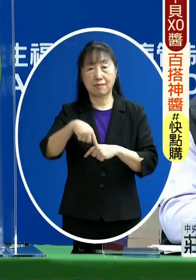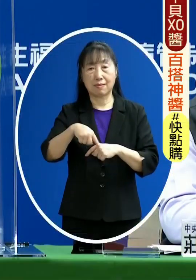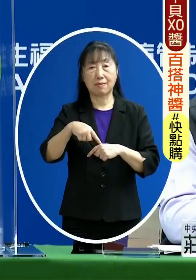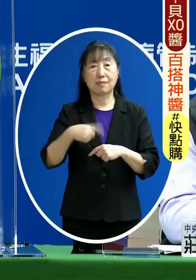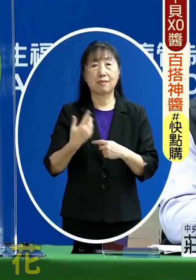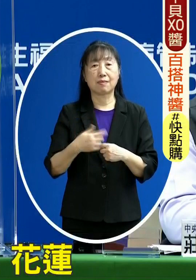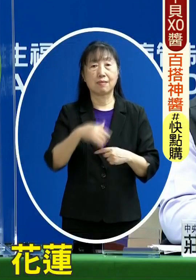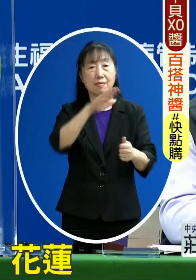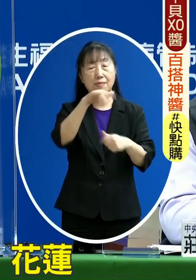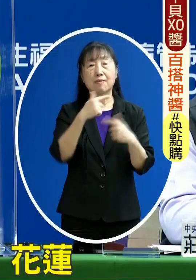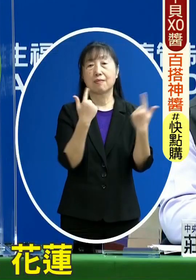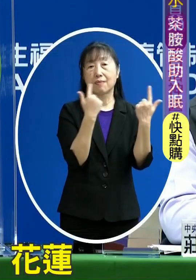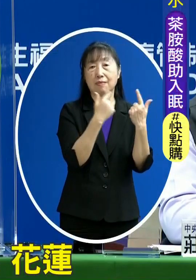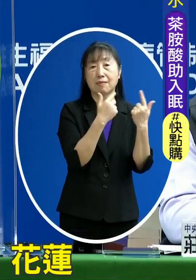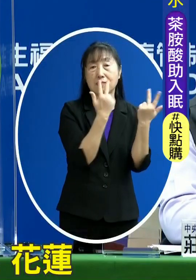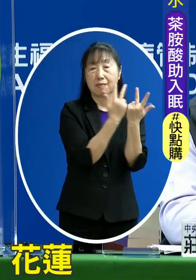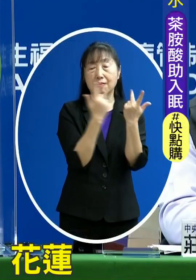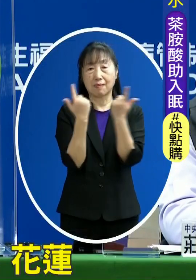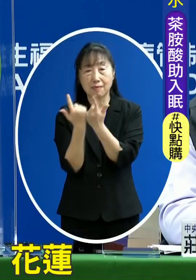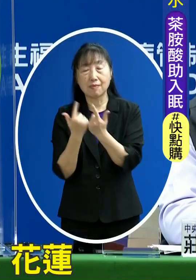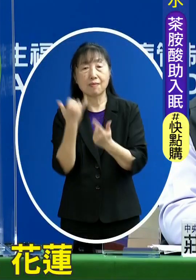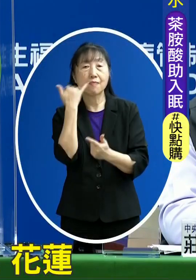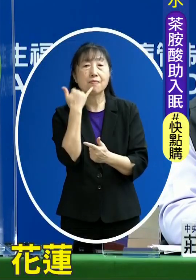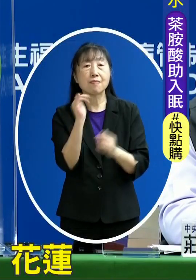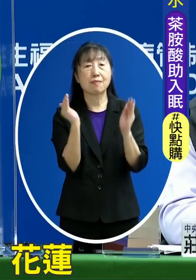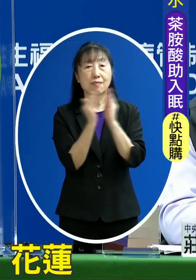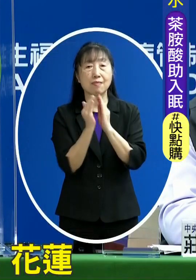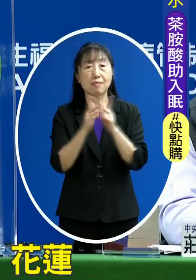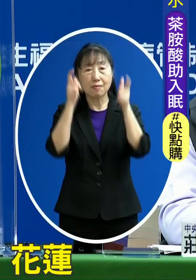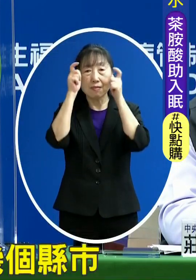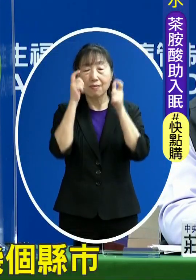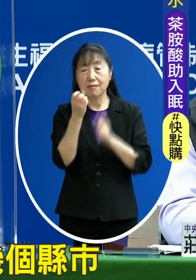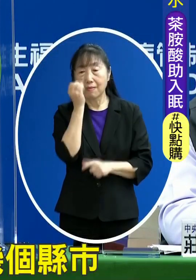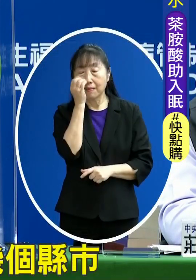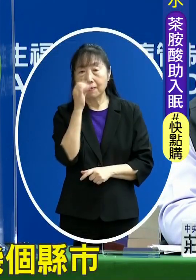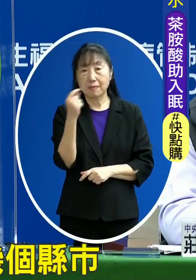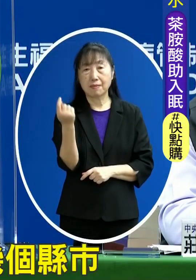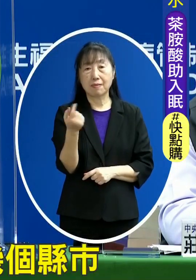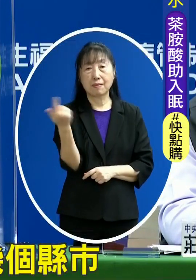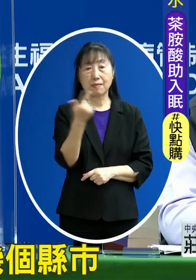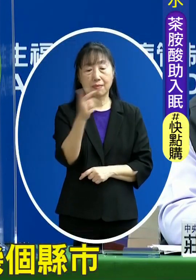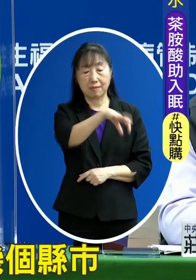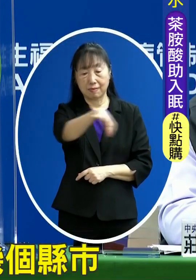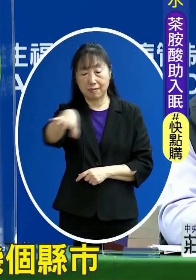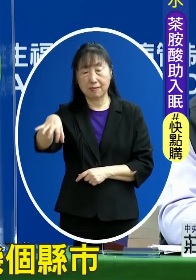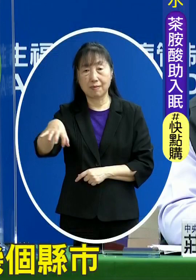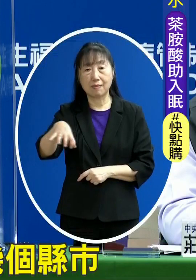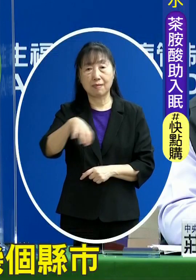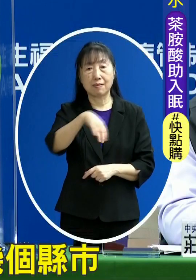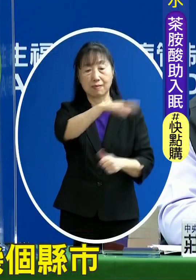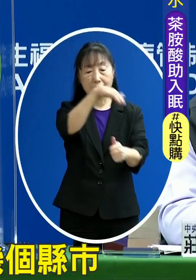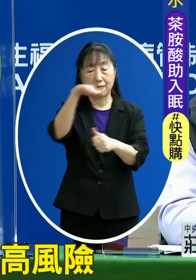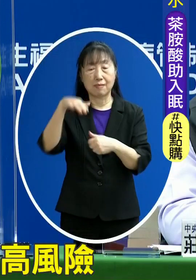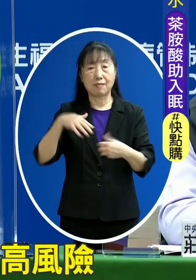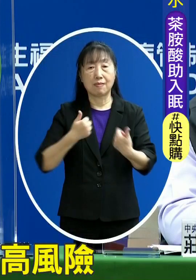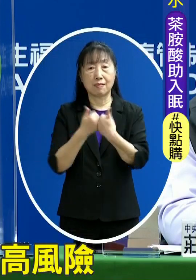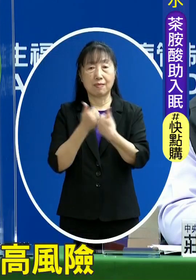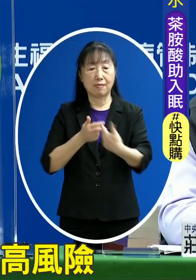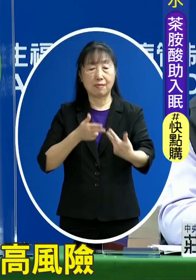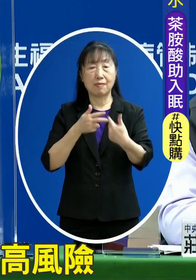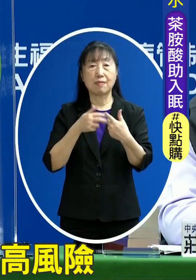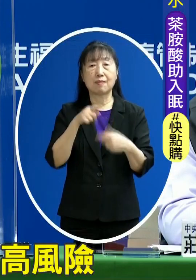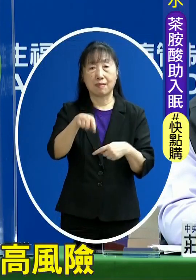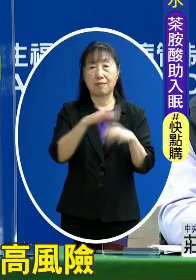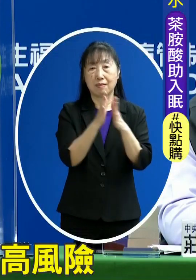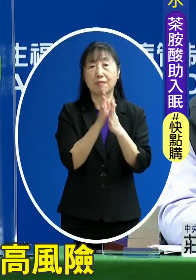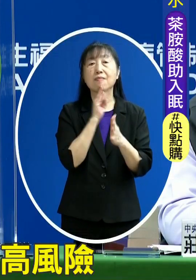找了北北基桃高雄花莲，那之所以找这几家，那但这几个县市最主要他们现在列